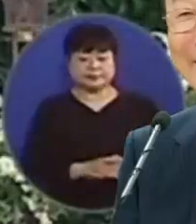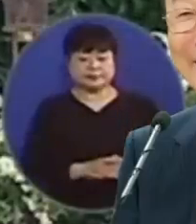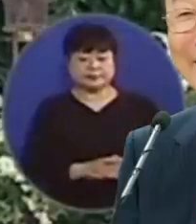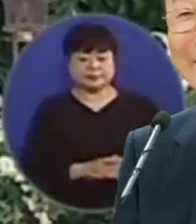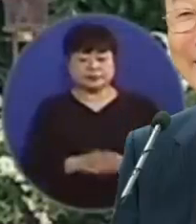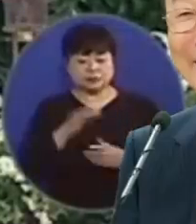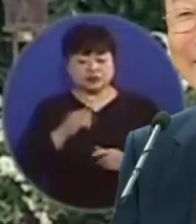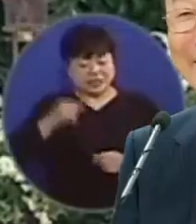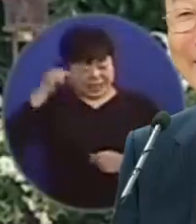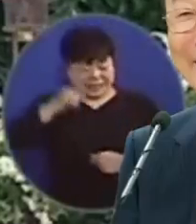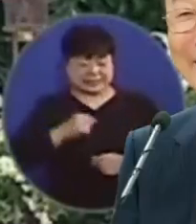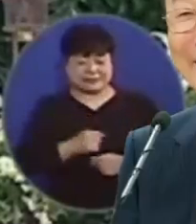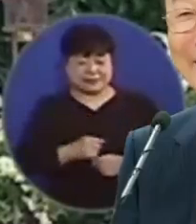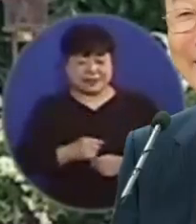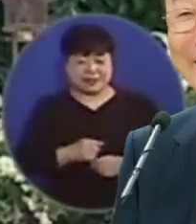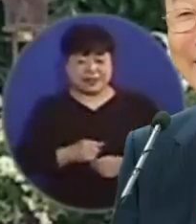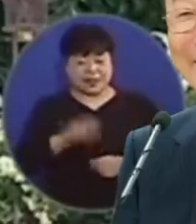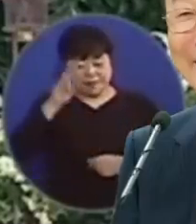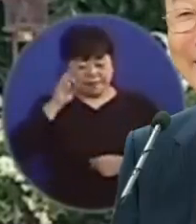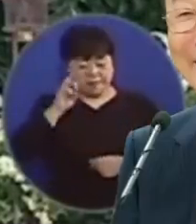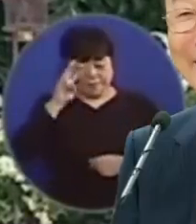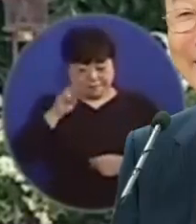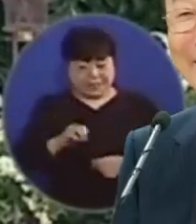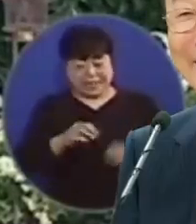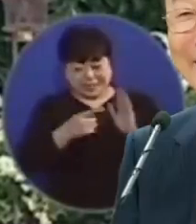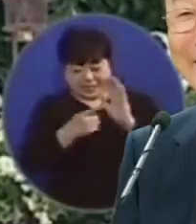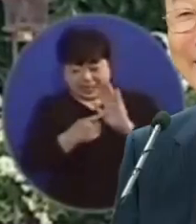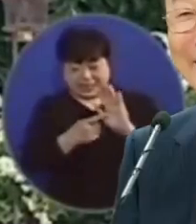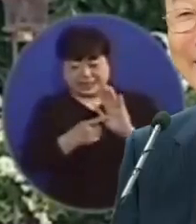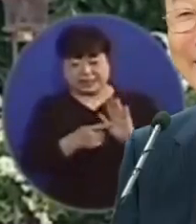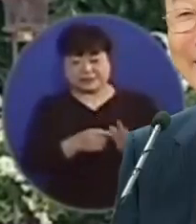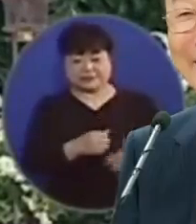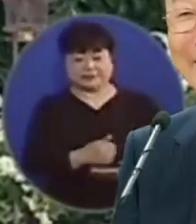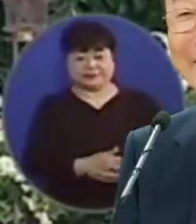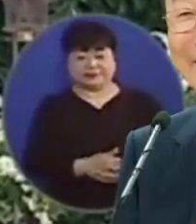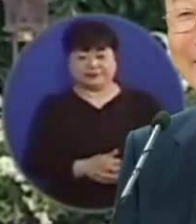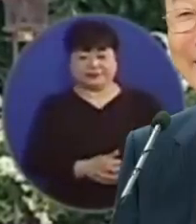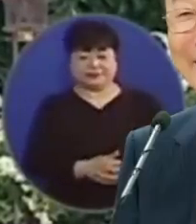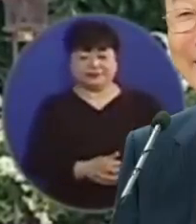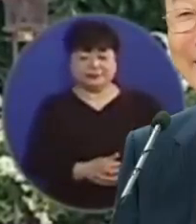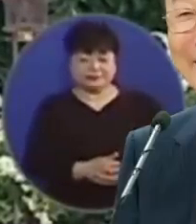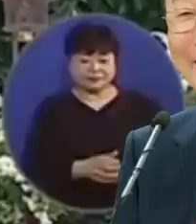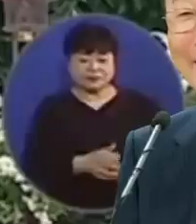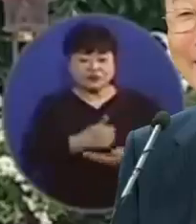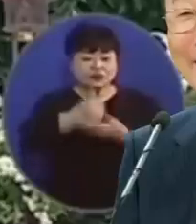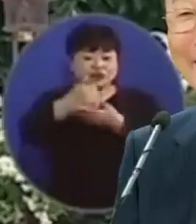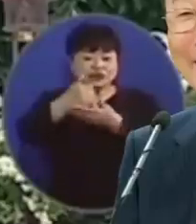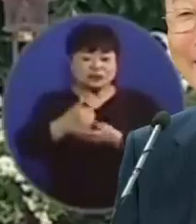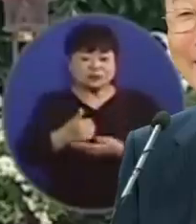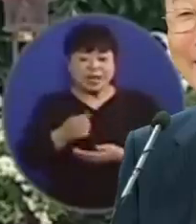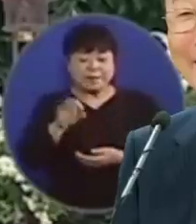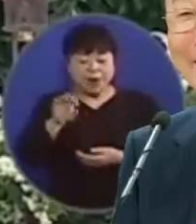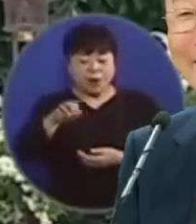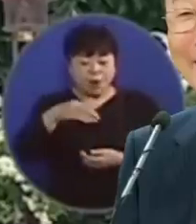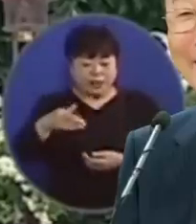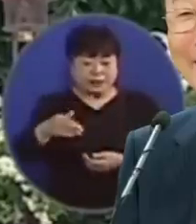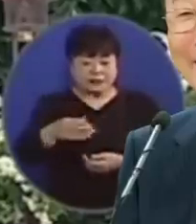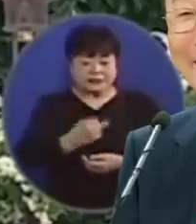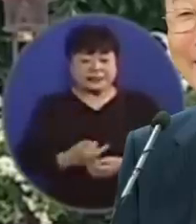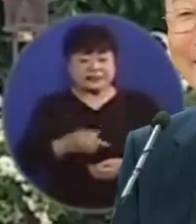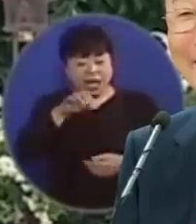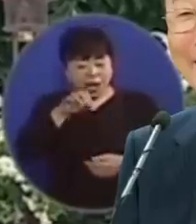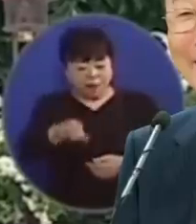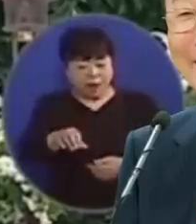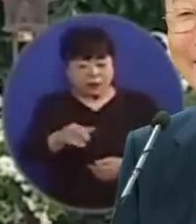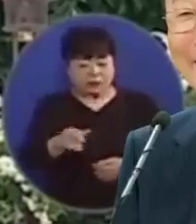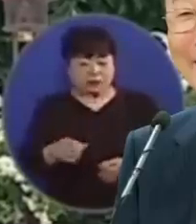주일 이른 아침에 막달라 마리아에게 나타난 주님은 엠마오로 내려가던 두 제자에게 나타났고 안식 후 첫날 저녁 모인 제자들에게 나타났고 제자들이